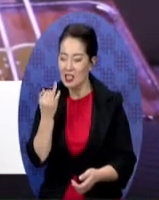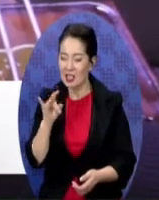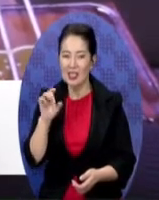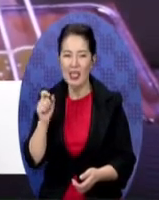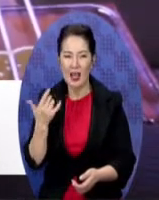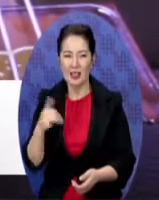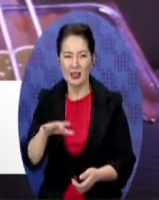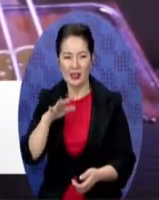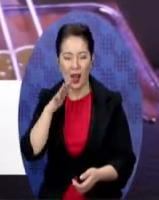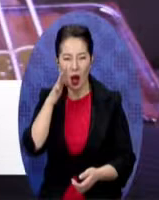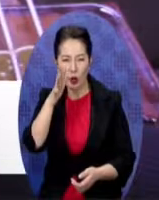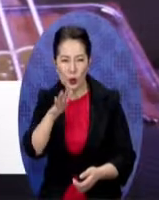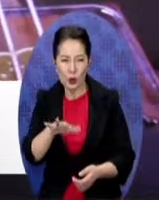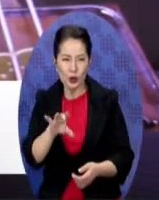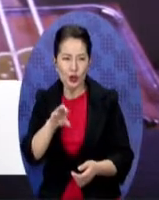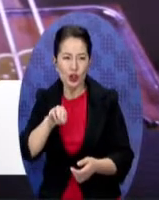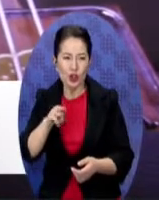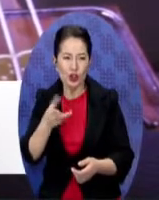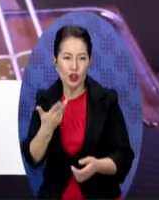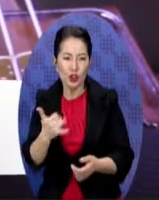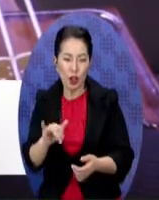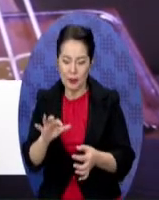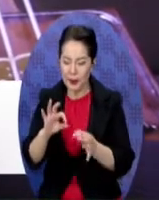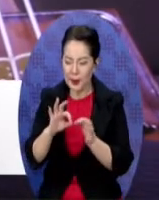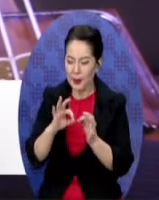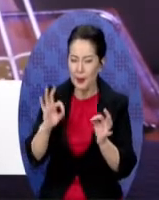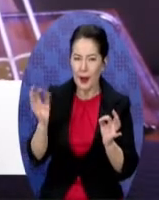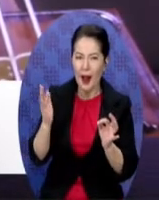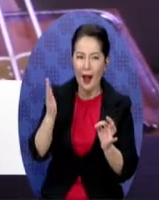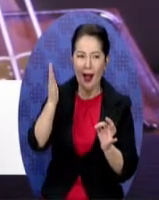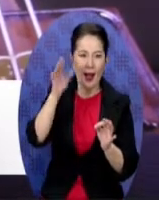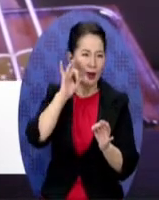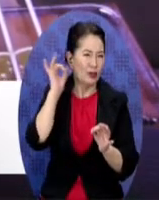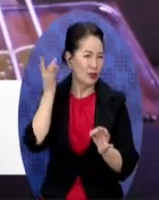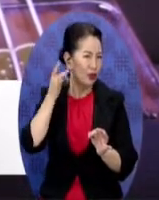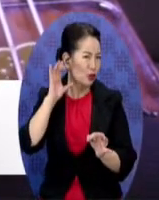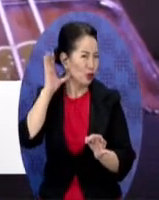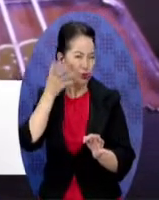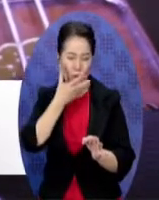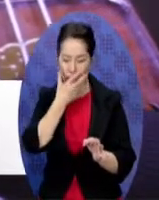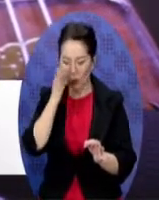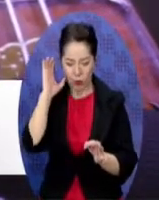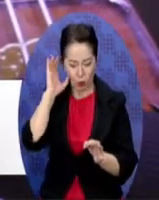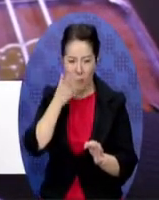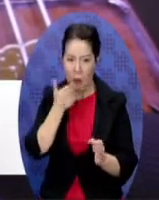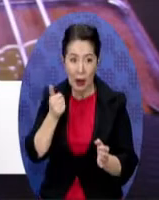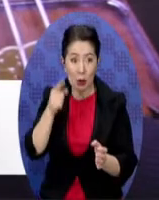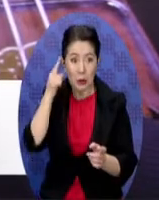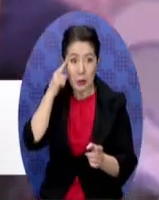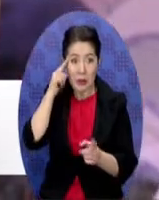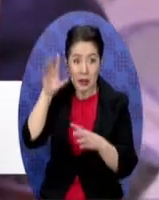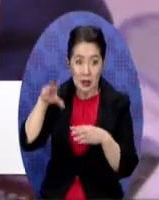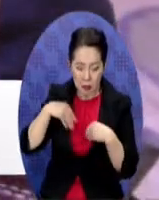сайхан постоо юм шиг зөвлөн нор гэлсэн юу байхгүй болчихлоо шүү. Чи тэднийг мэддэг бол яг чи авч яваар л гэдэг